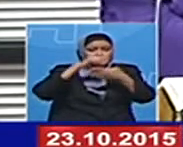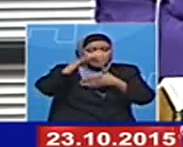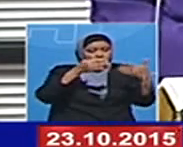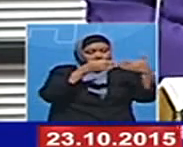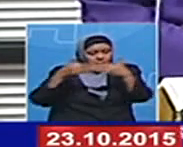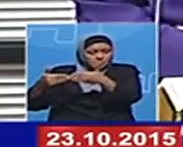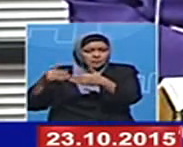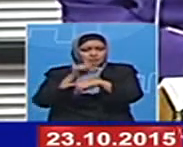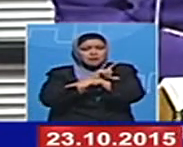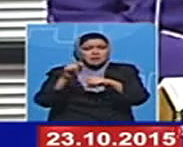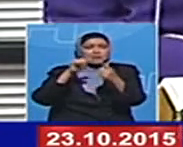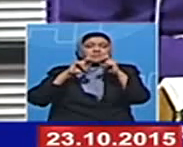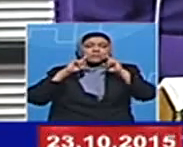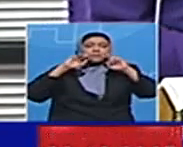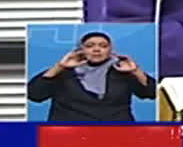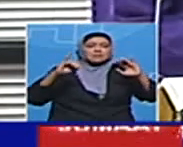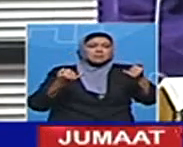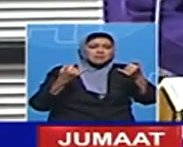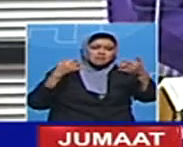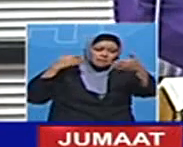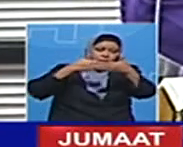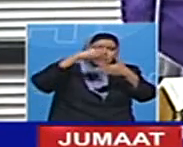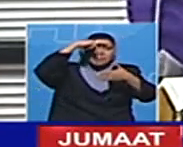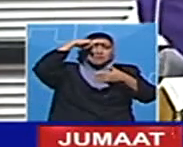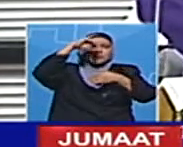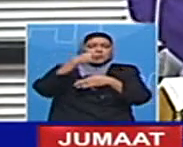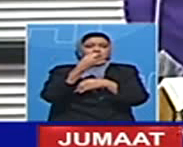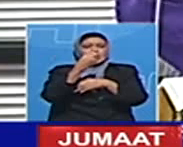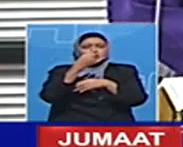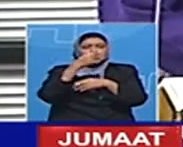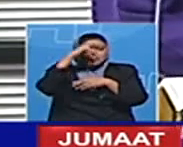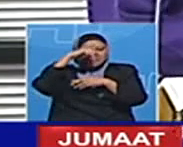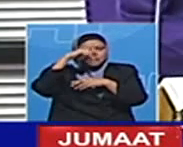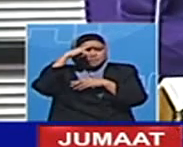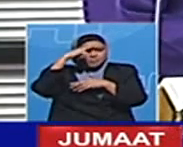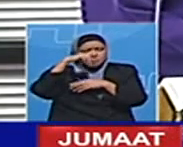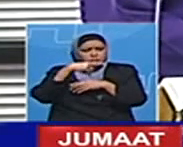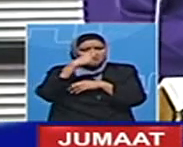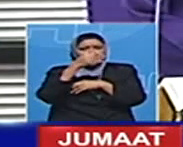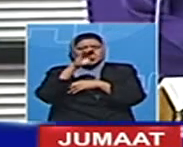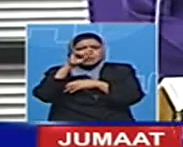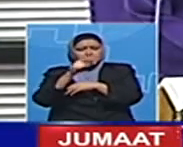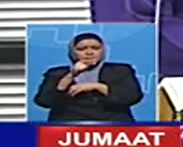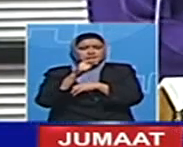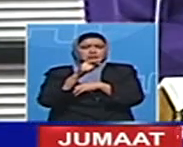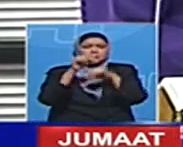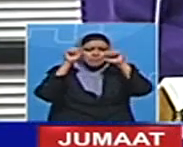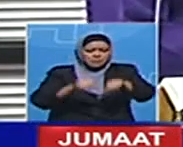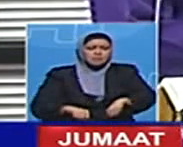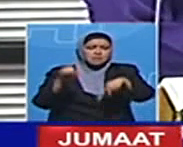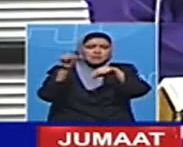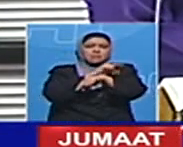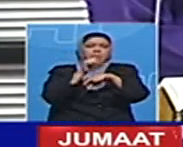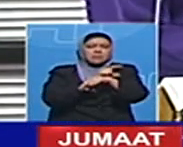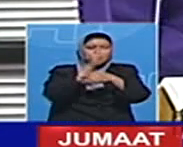lrt laluan Kelana Jaya sehingga Putra Heights dengan jarak 17 KM pula akan boleh dinaiki pada